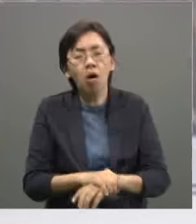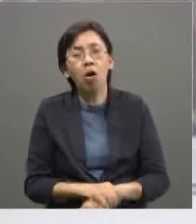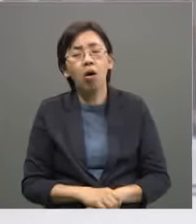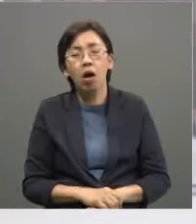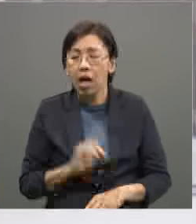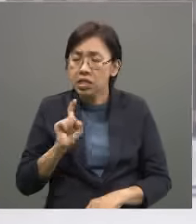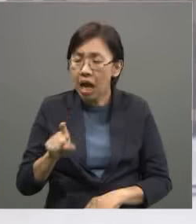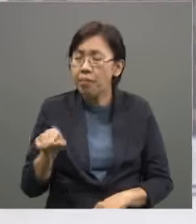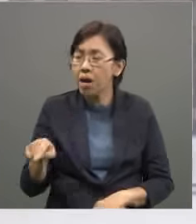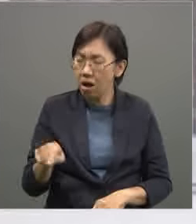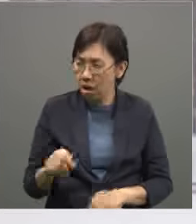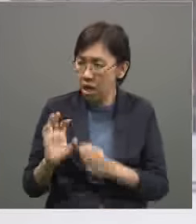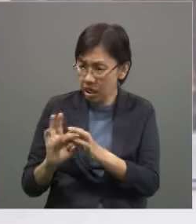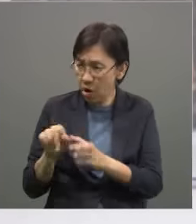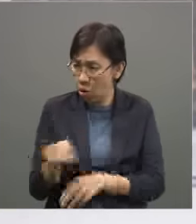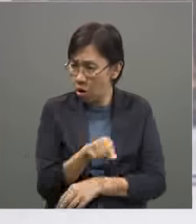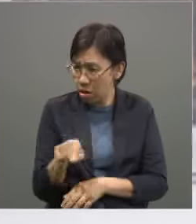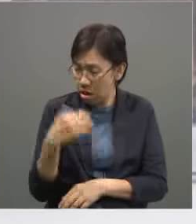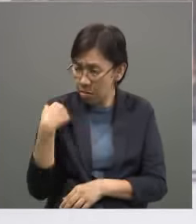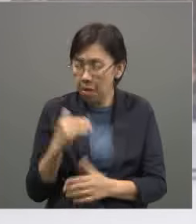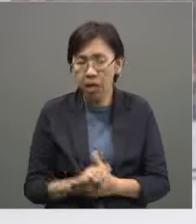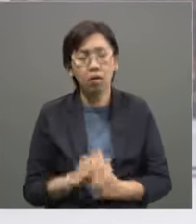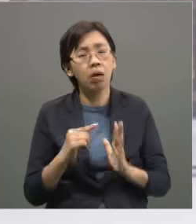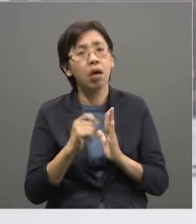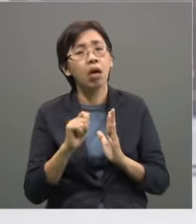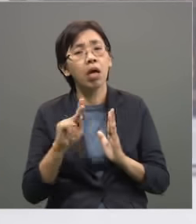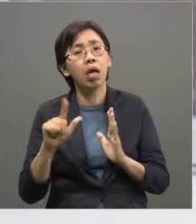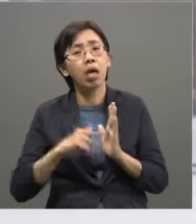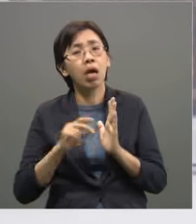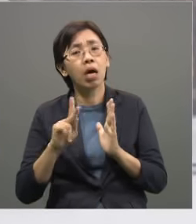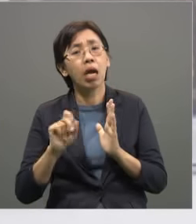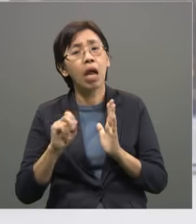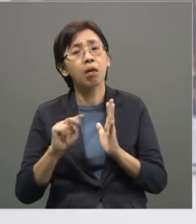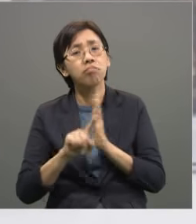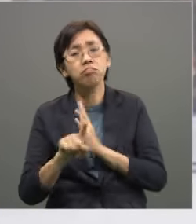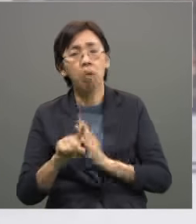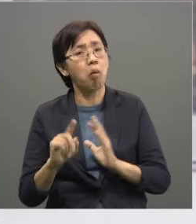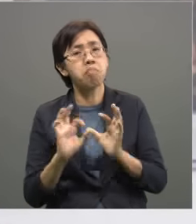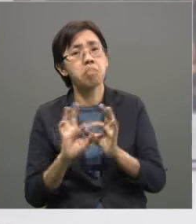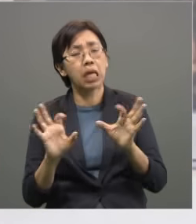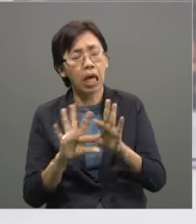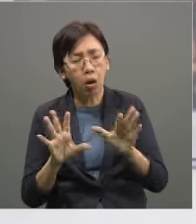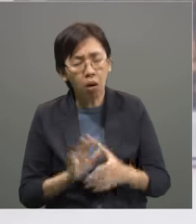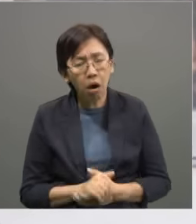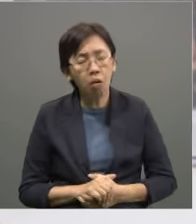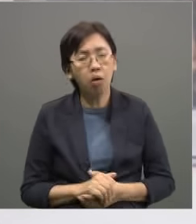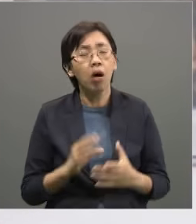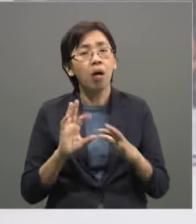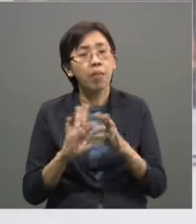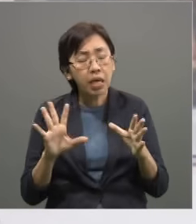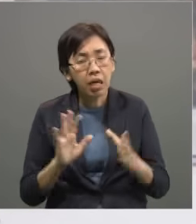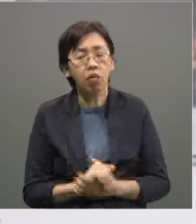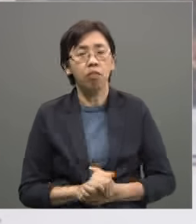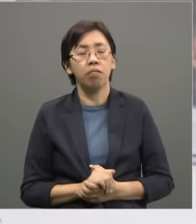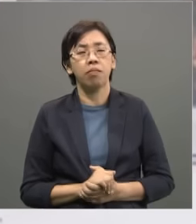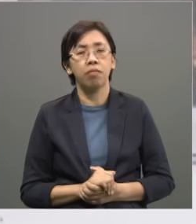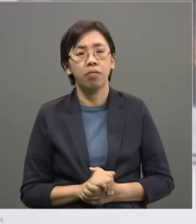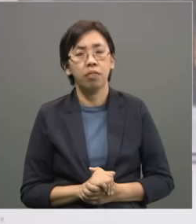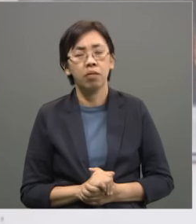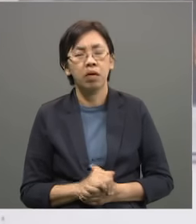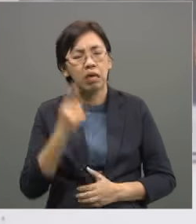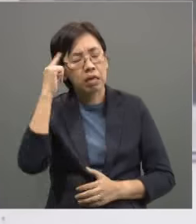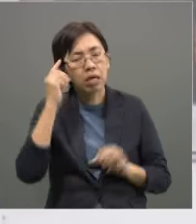ณเอกลักษณ์นะว่าคุณเกี่ยวข้องกับเขาหรือเปล่าเนี่ยแต่คุณเอกลักษณ์บอกว่าไม่เกี่ยวฮะทีนี้ถามว่าแล้วหลังจากนี้เนี่ยคุณโอวาทเองจะ